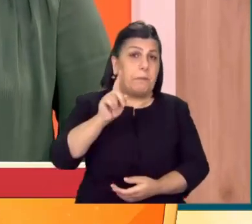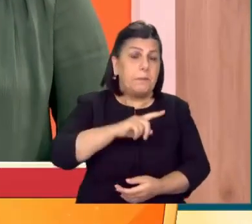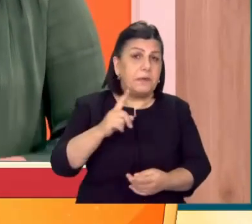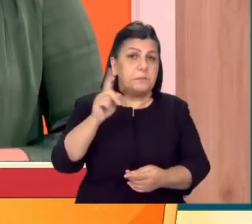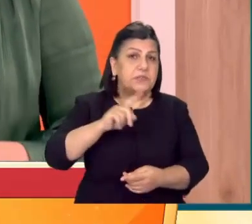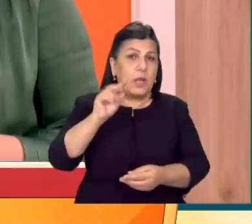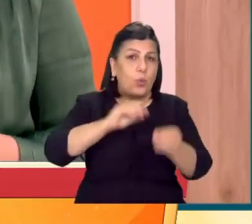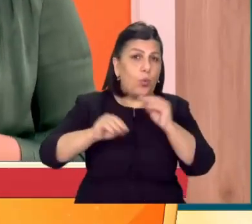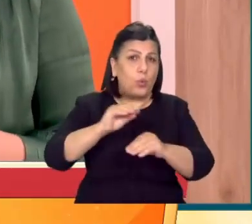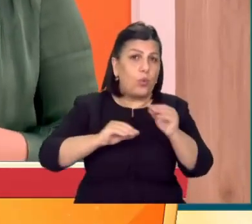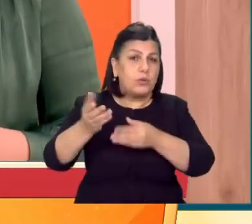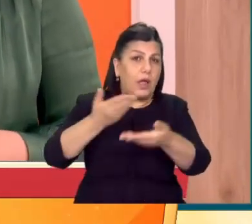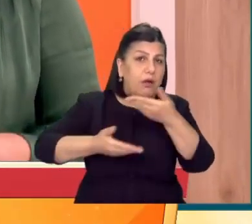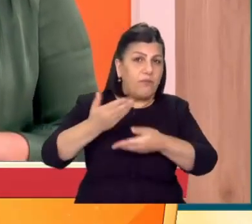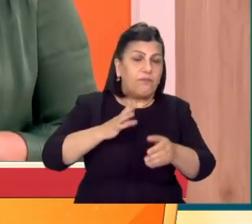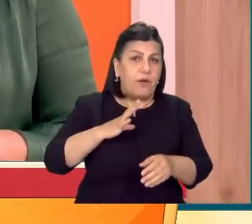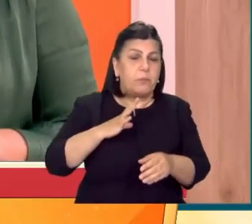Bakın bu